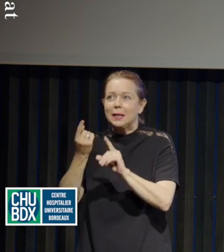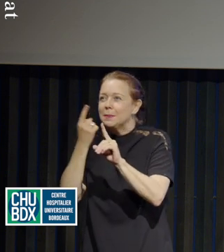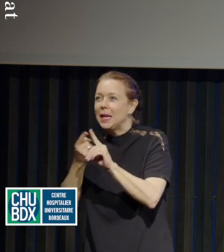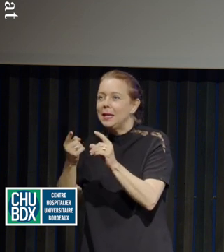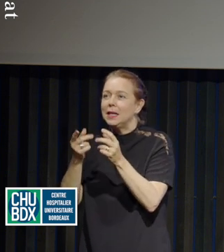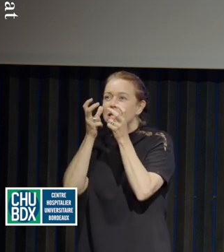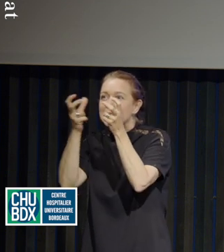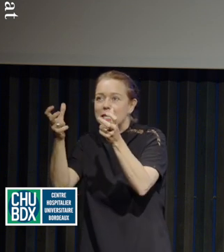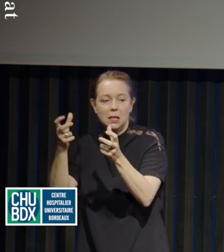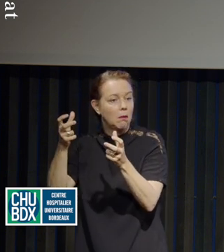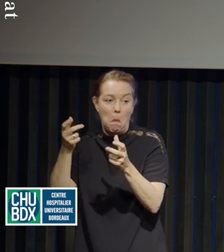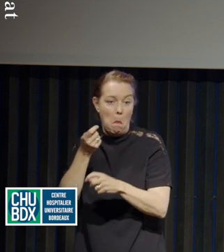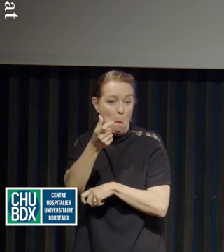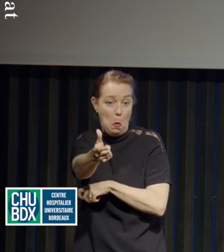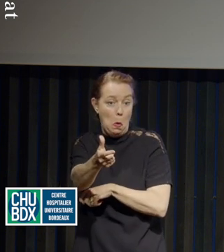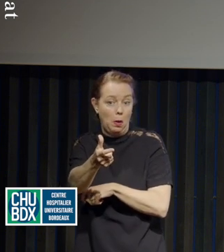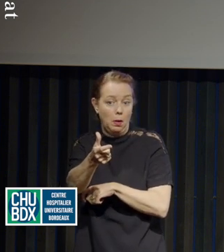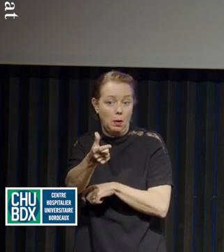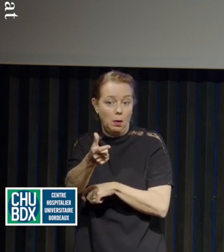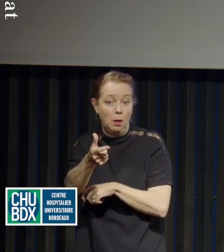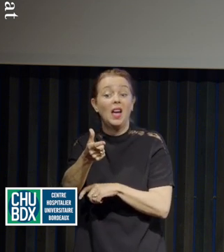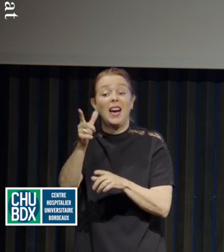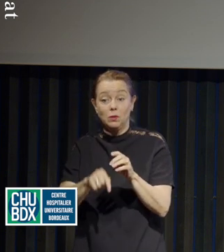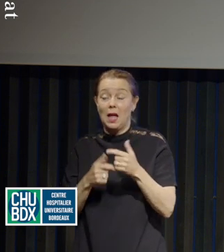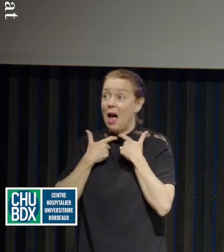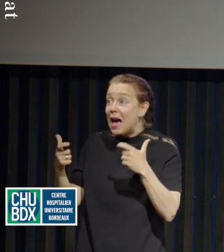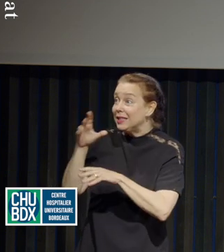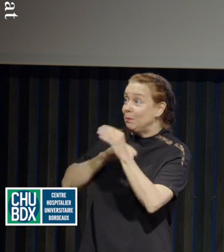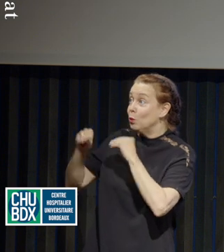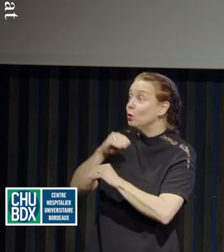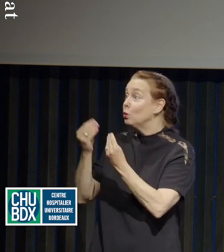médicales, ce qui va renforcer les inégalités d'accès aux soins.